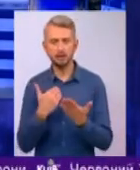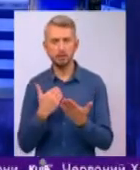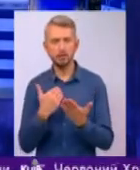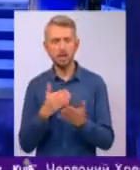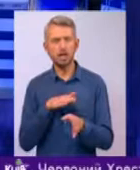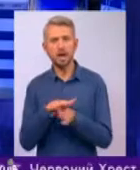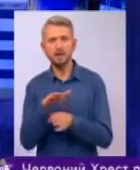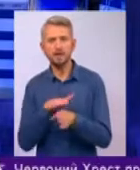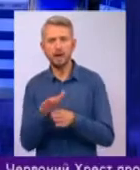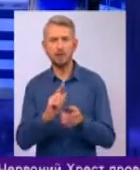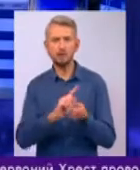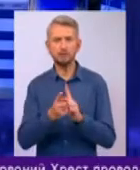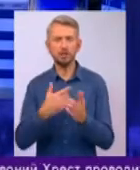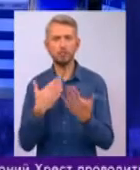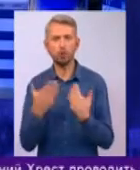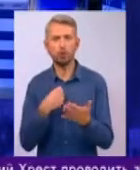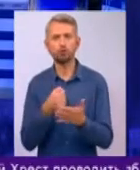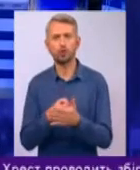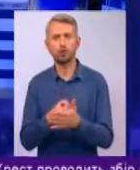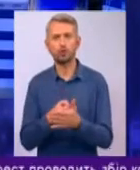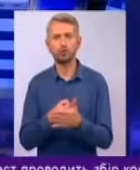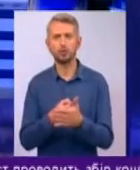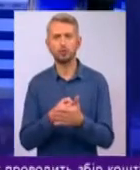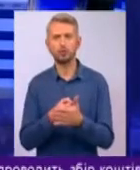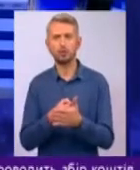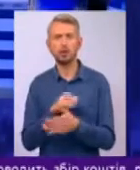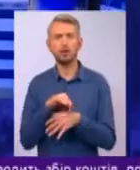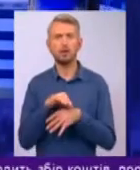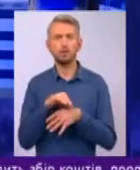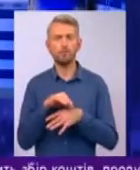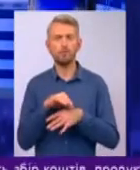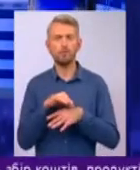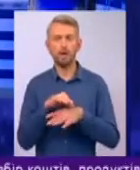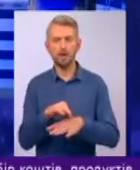реорганізації, якщо хочете зміни підходу до введення